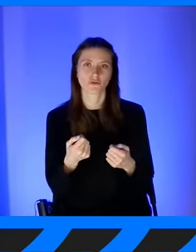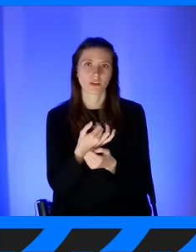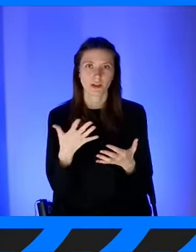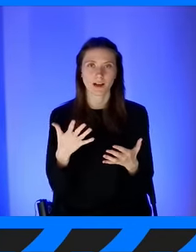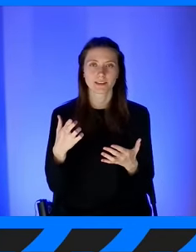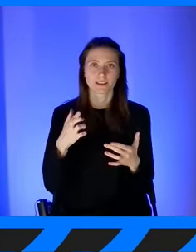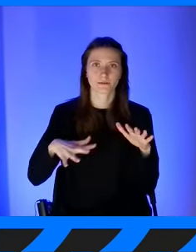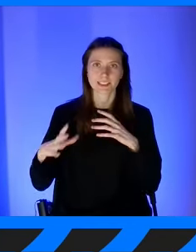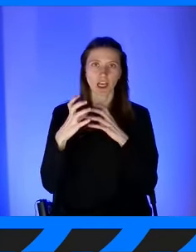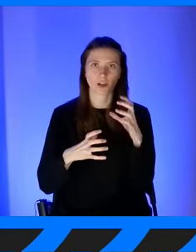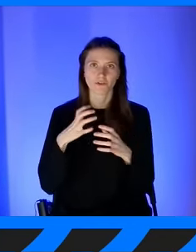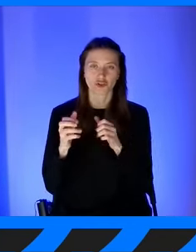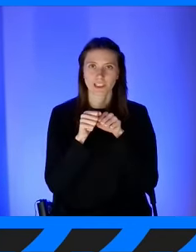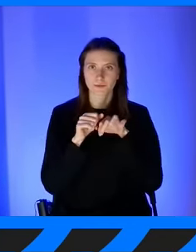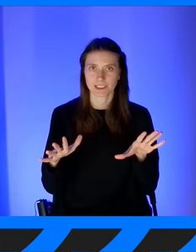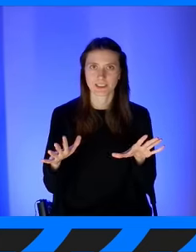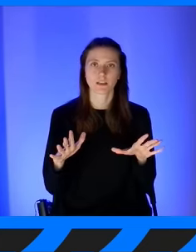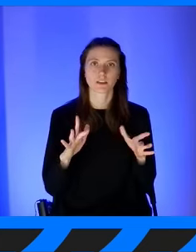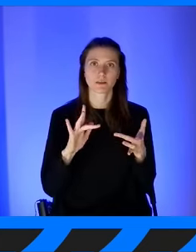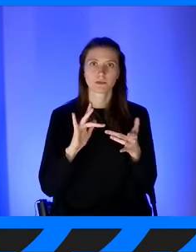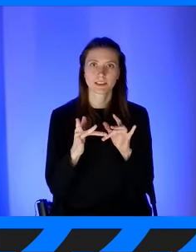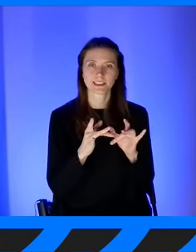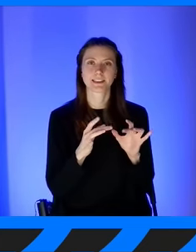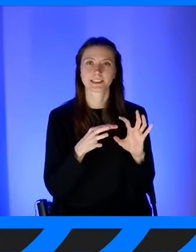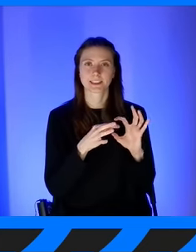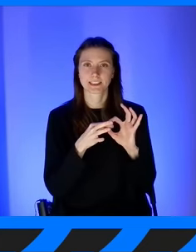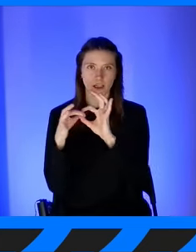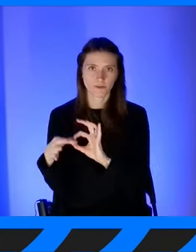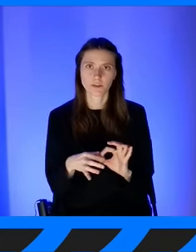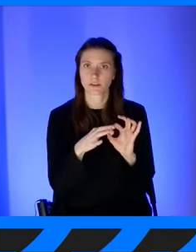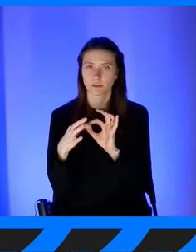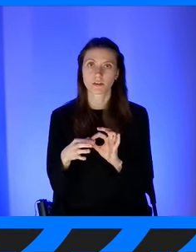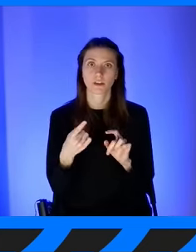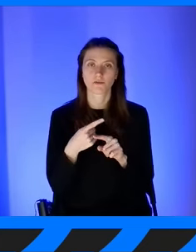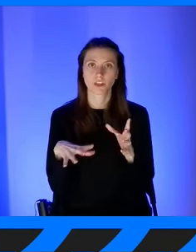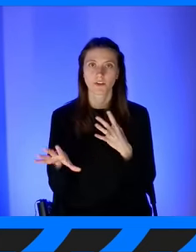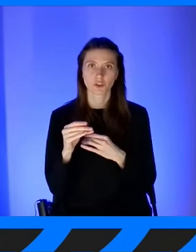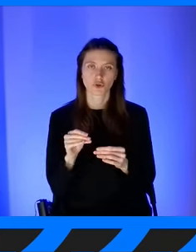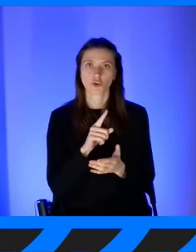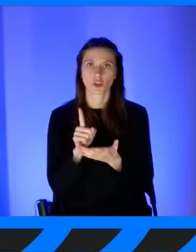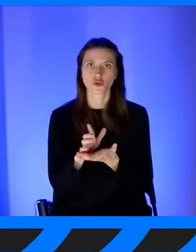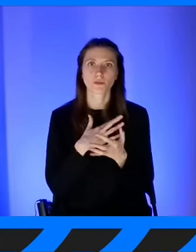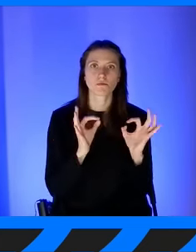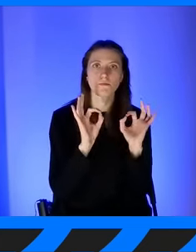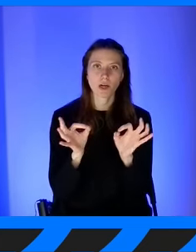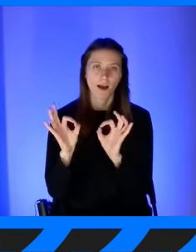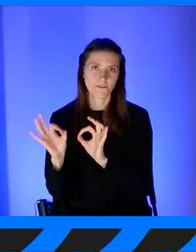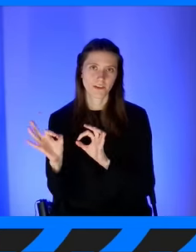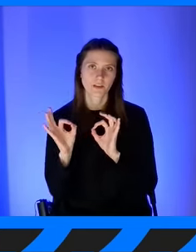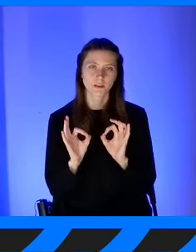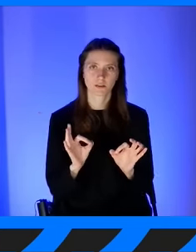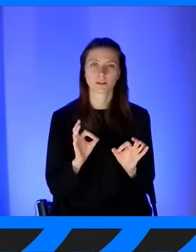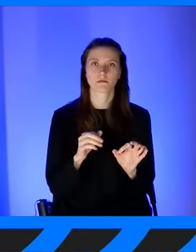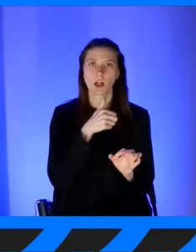сервисов отвечает наша команда да то есть и сервисы должны правильно жить должны подключаться к правильным там мониторингу